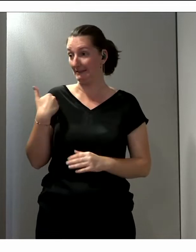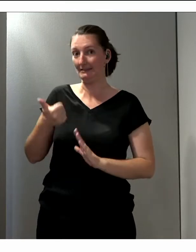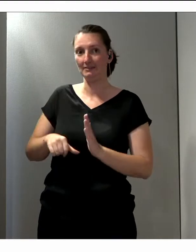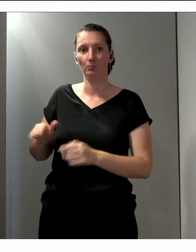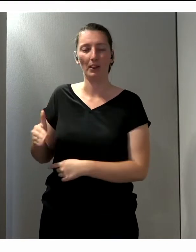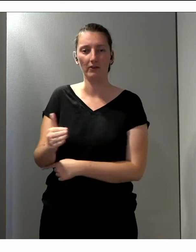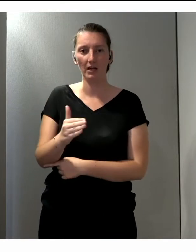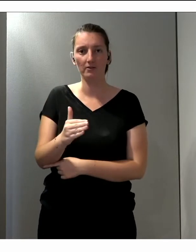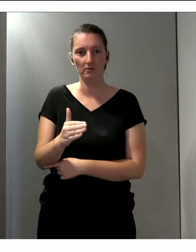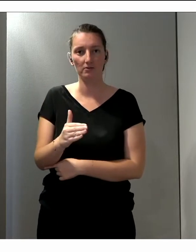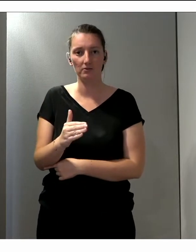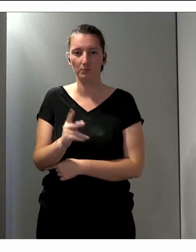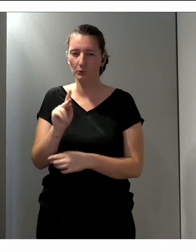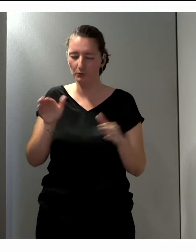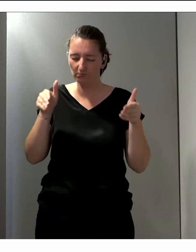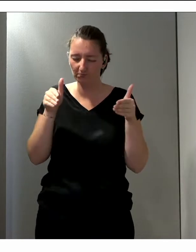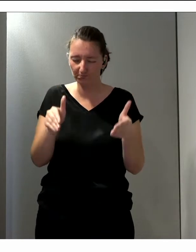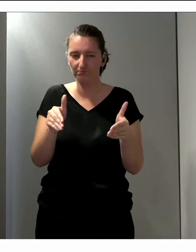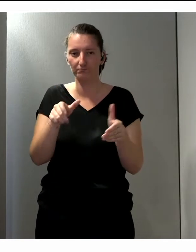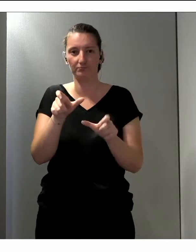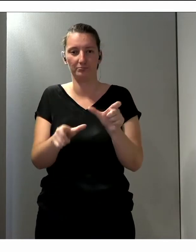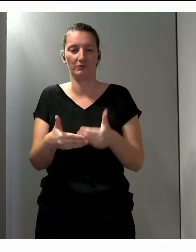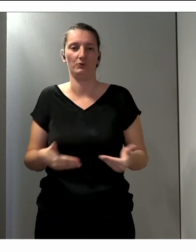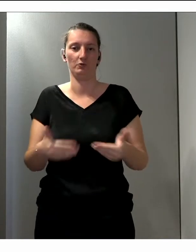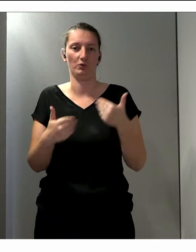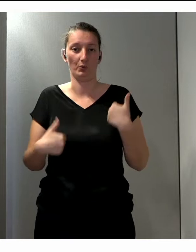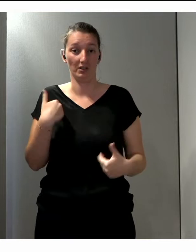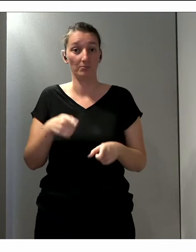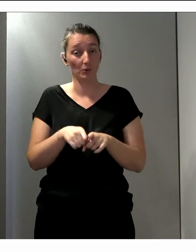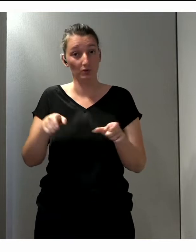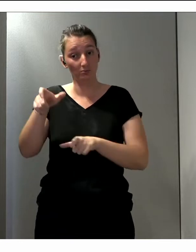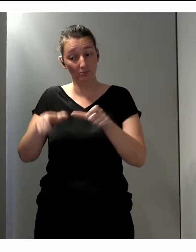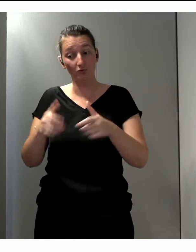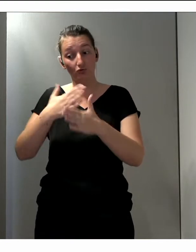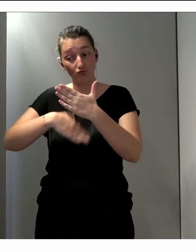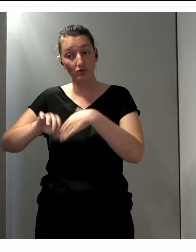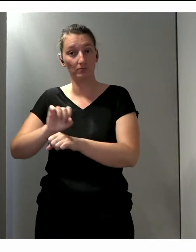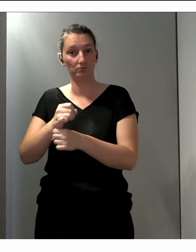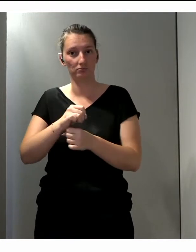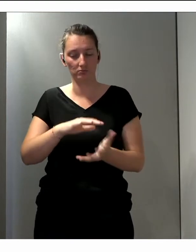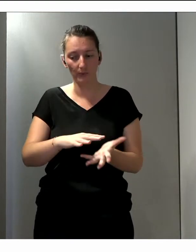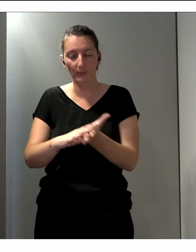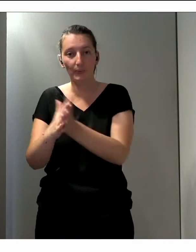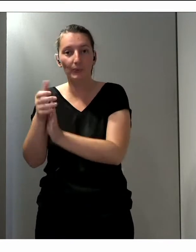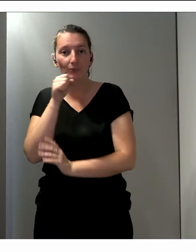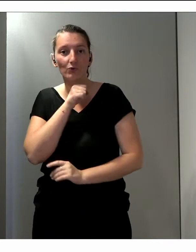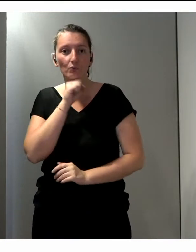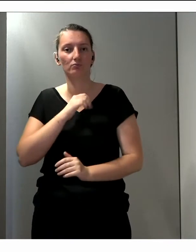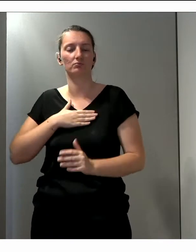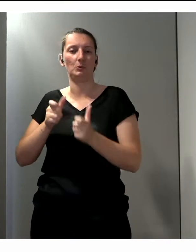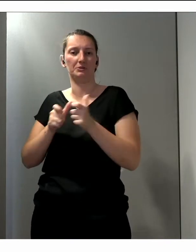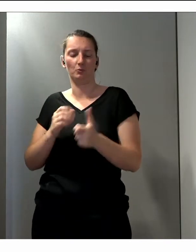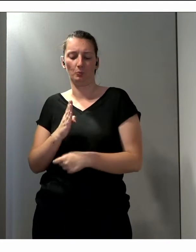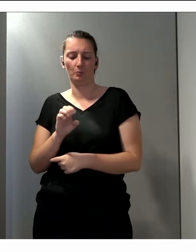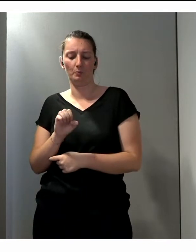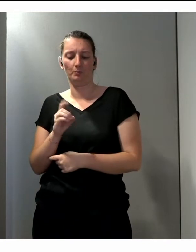un regard particulier sur le handicap et le vieillissement de la population carcérale à Bédénac. Alors,